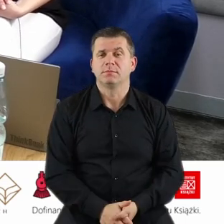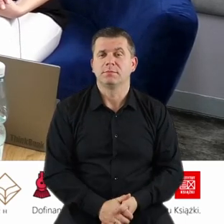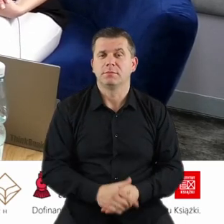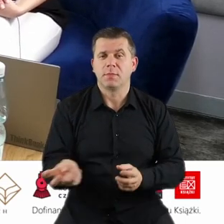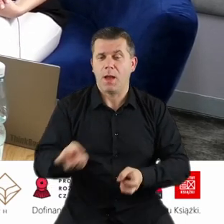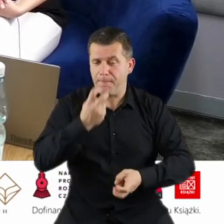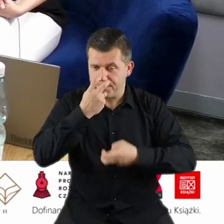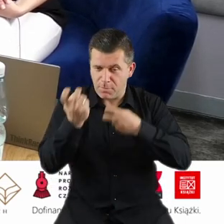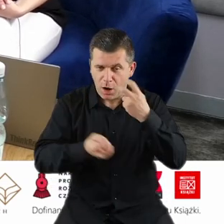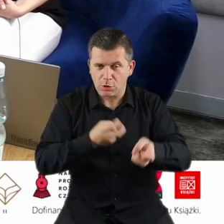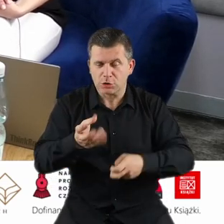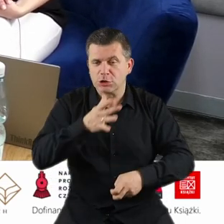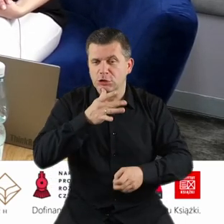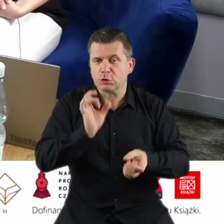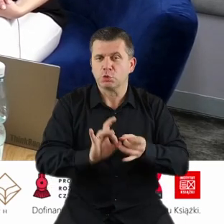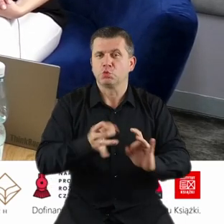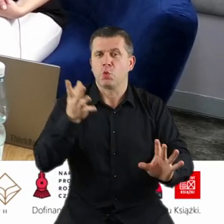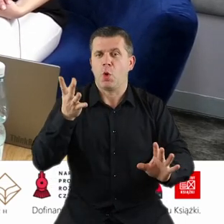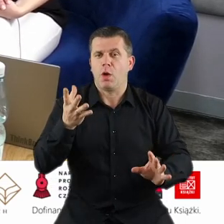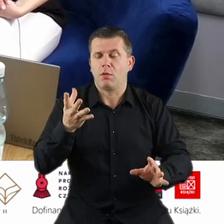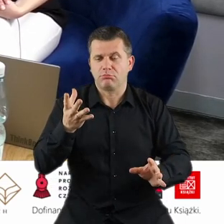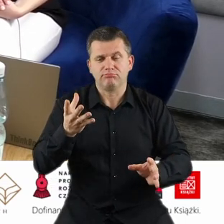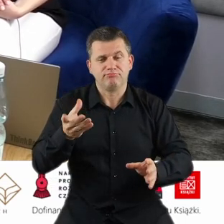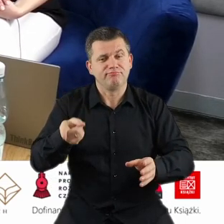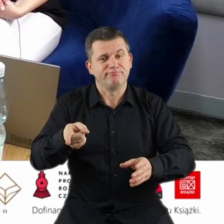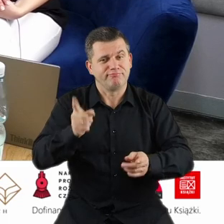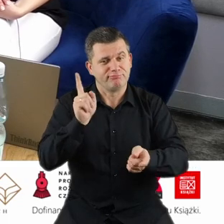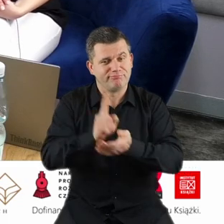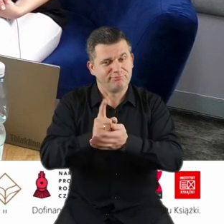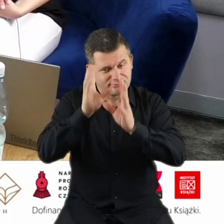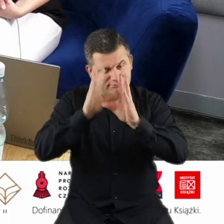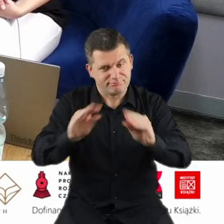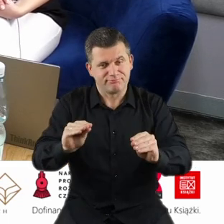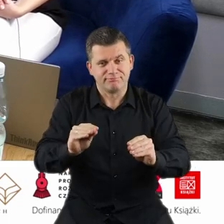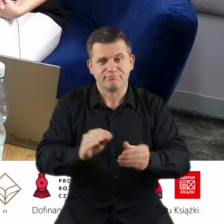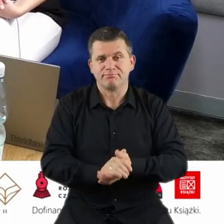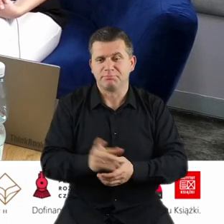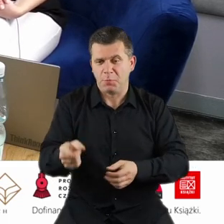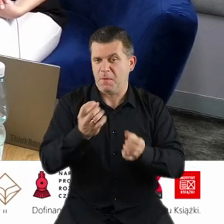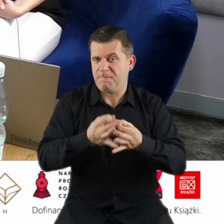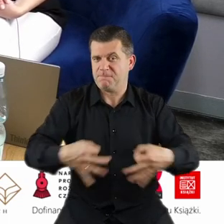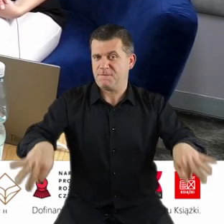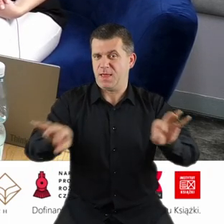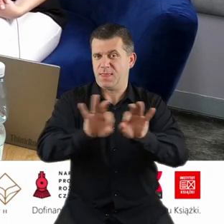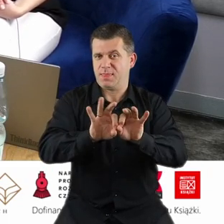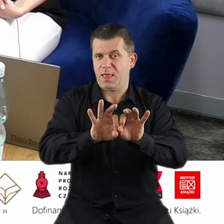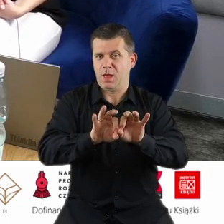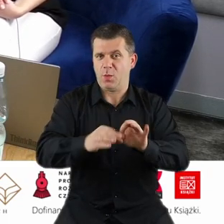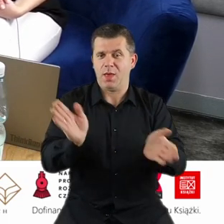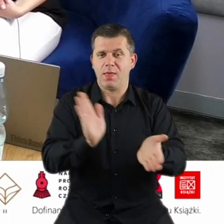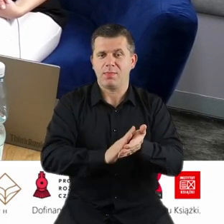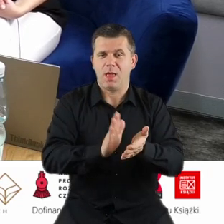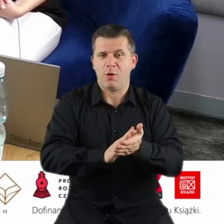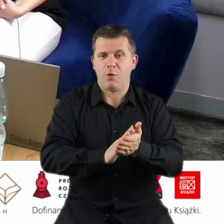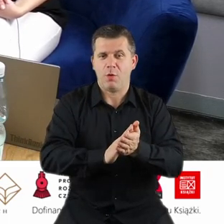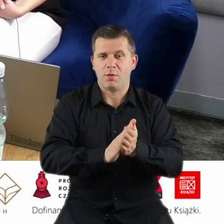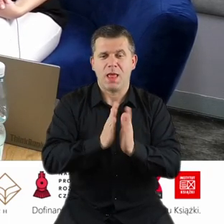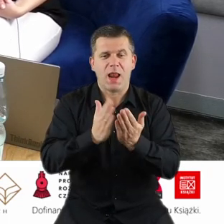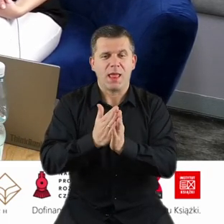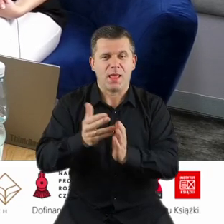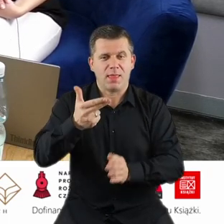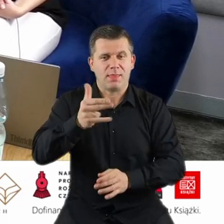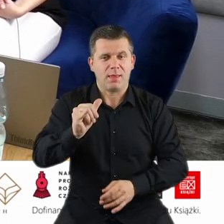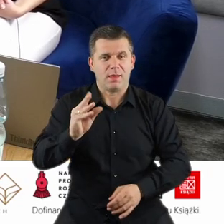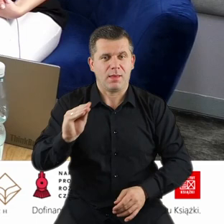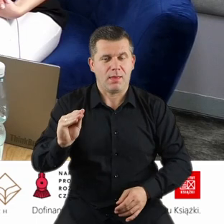Płuczki, poszukiwacze żydowskiego złota, również została doceniona. Weszła do finału Nagrody Literackiej Nike,